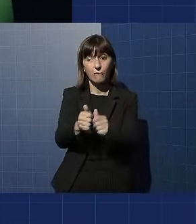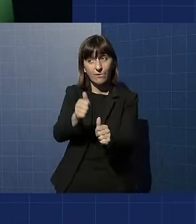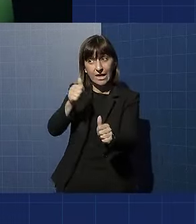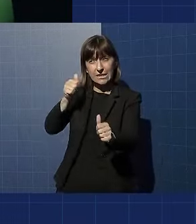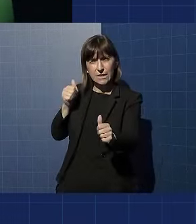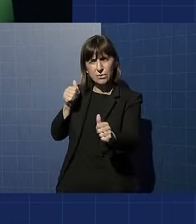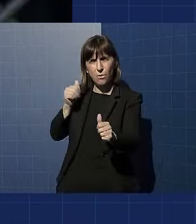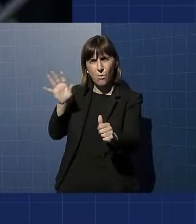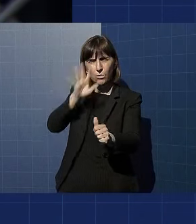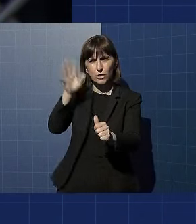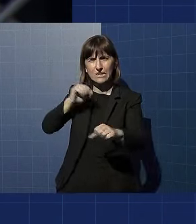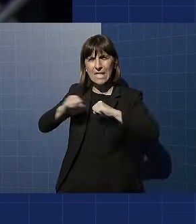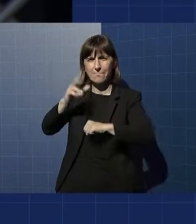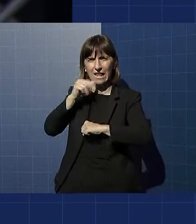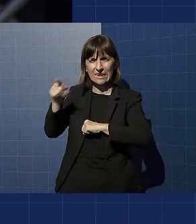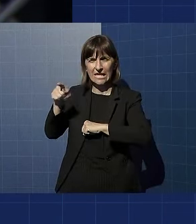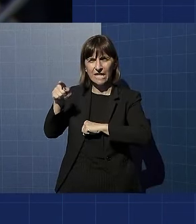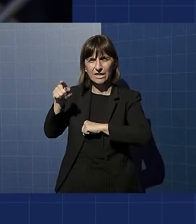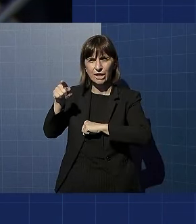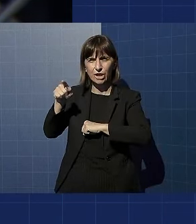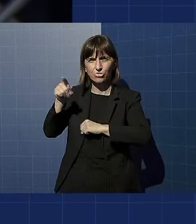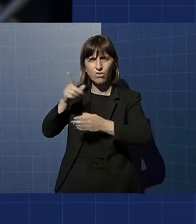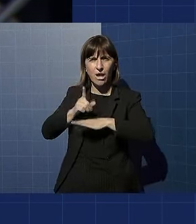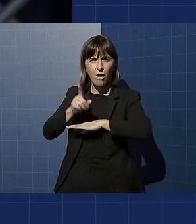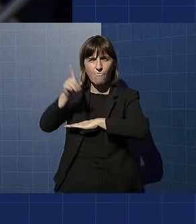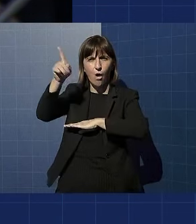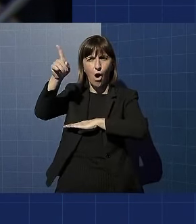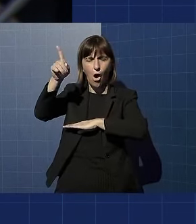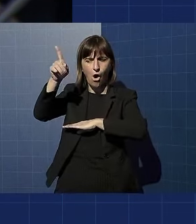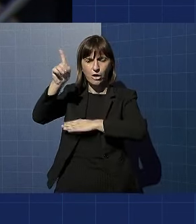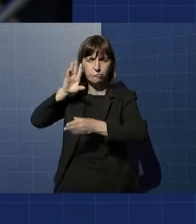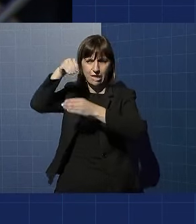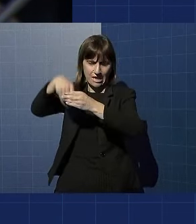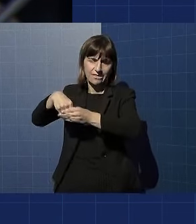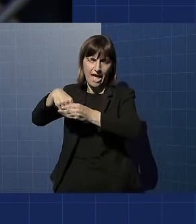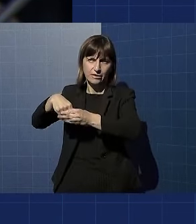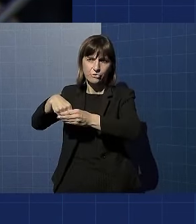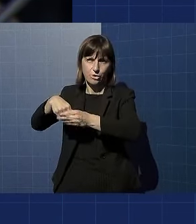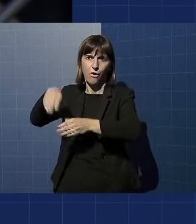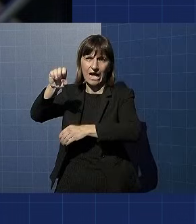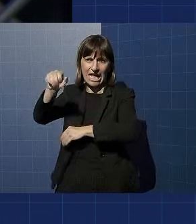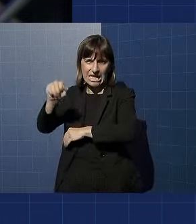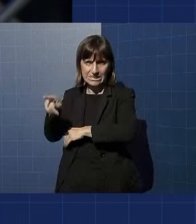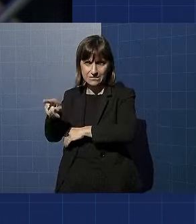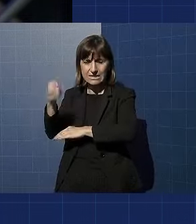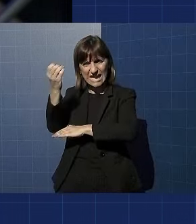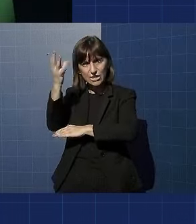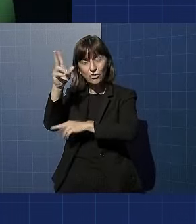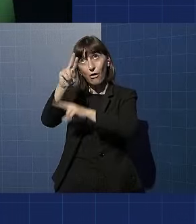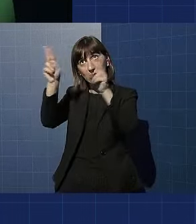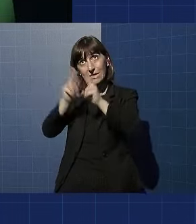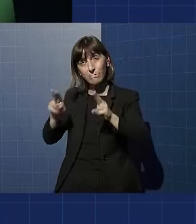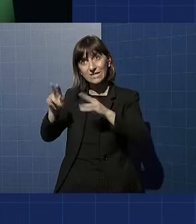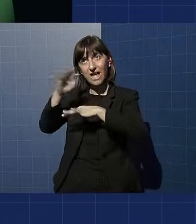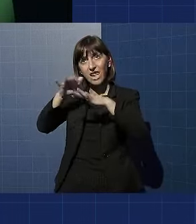stata la direttrice dei voli umani tempo fa all'Agenzia Spaziale Europea. Abbiamo ancora qualche minuto per